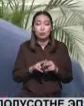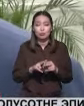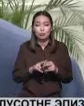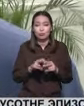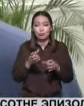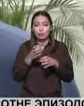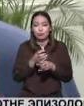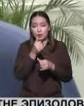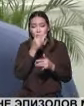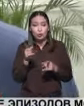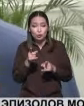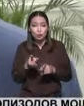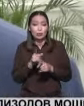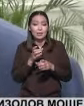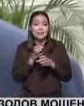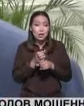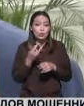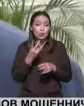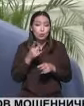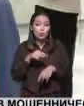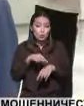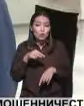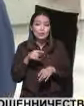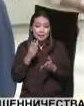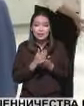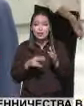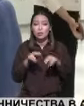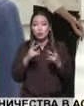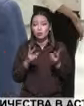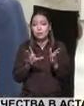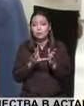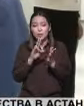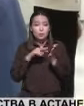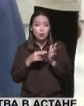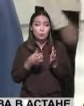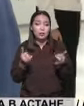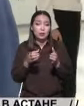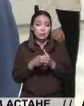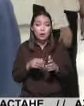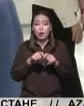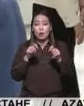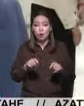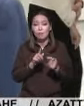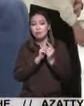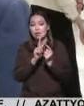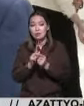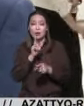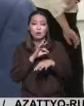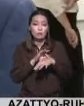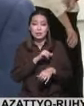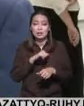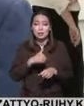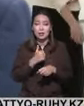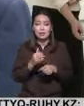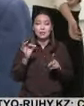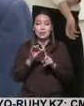какую-то часть, чтобы сократить, мы должны научиться вообще строить АЭС. В рамках народного штаба мы организовываем встречу. Самое главное, наша цель – это